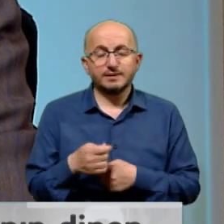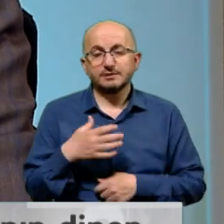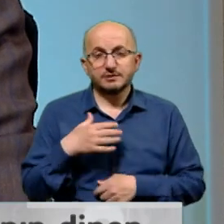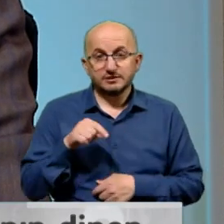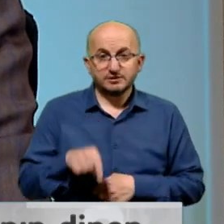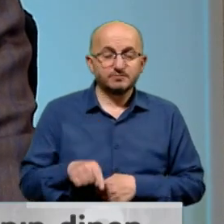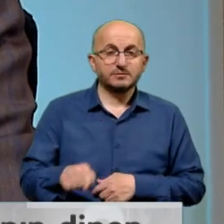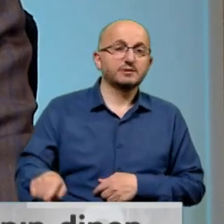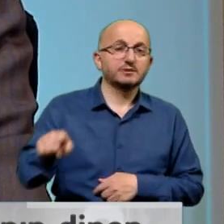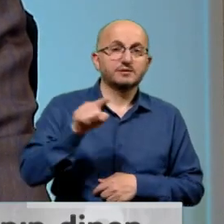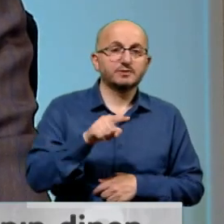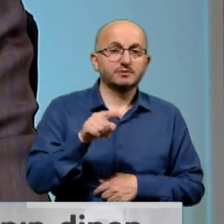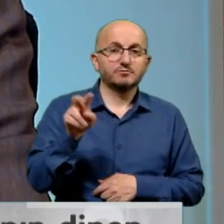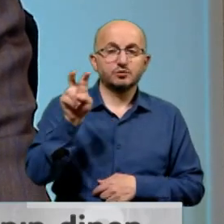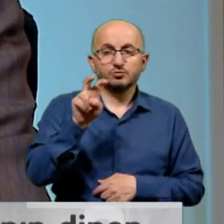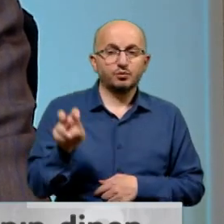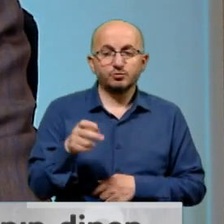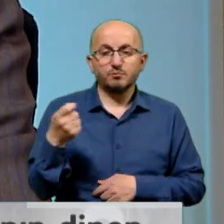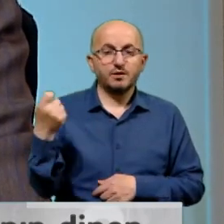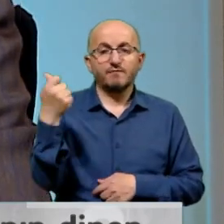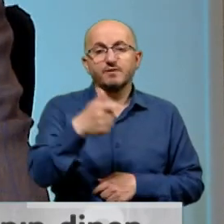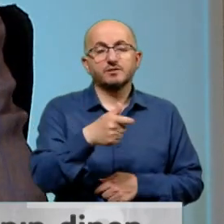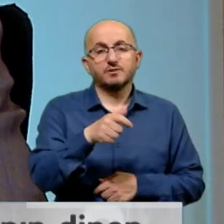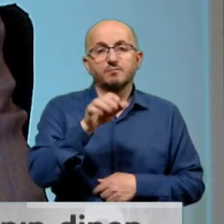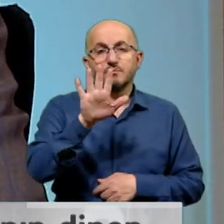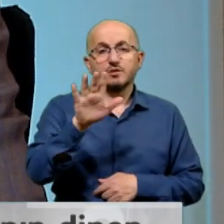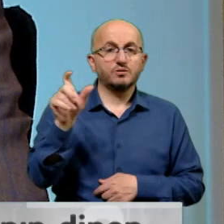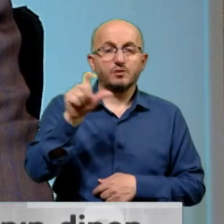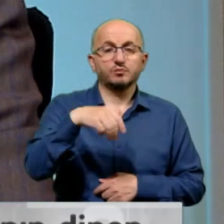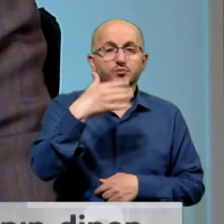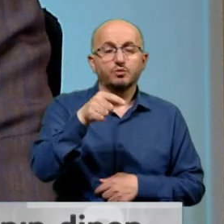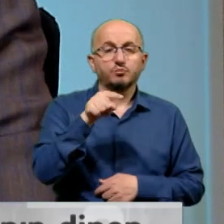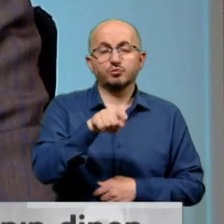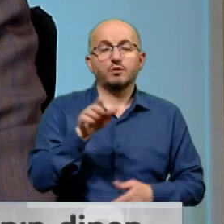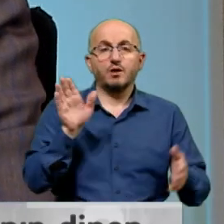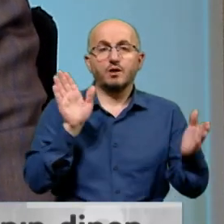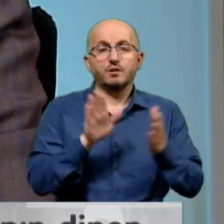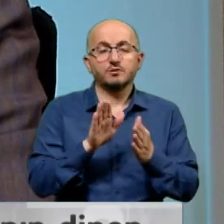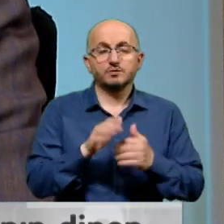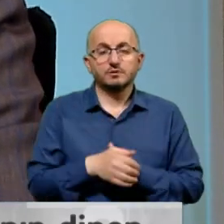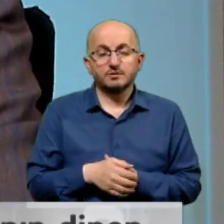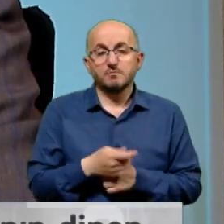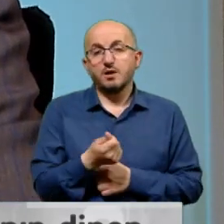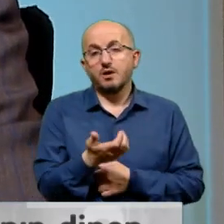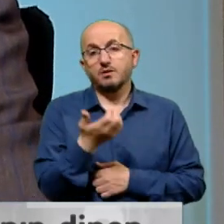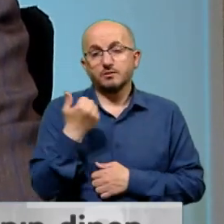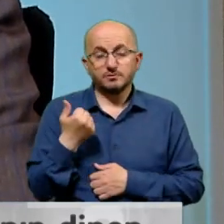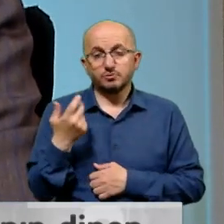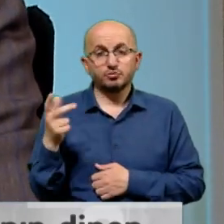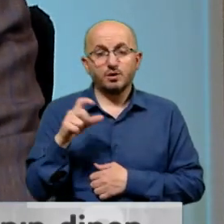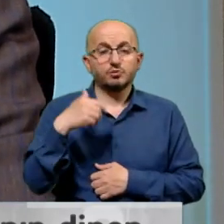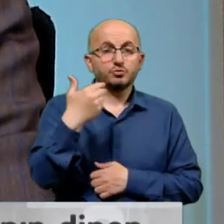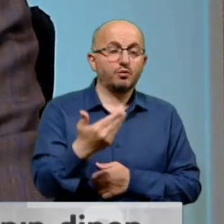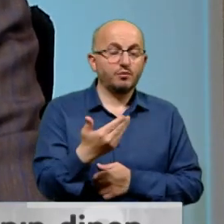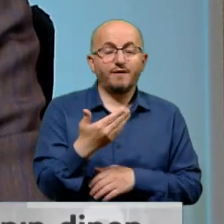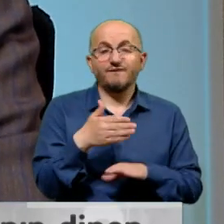bir cins döviz para verirsiniz bunu 5 ay sonra bunun karşılığında bir yine para alırsınız 3 ay sonra yani